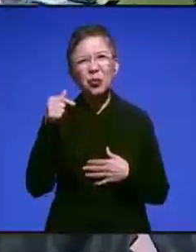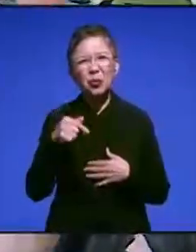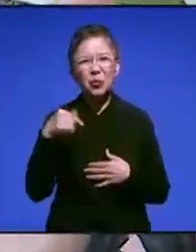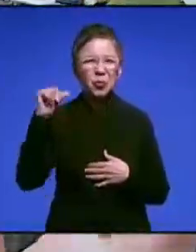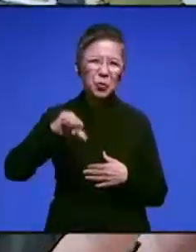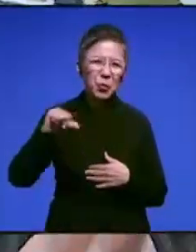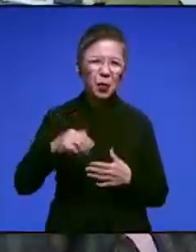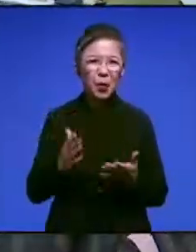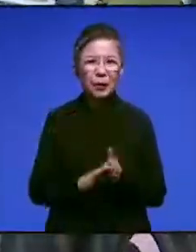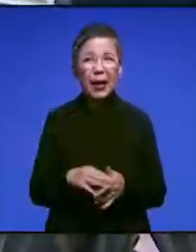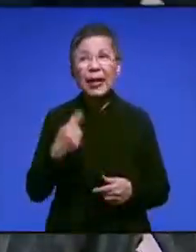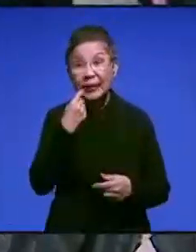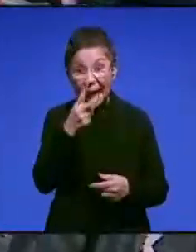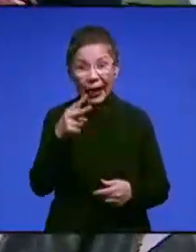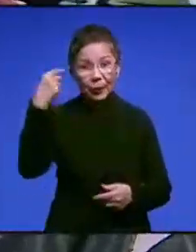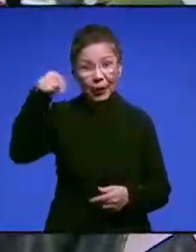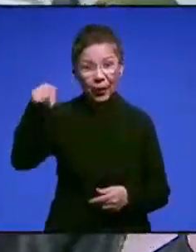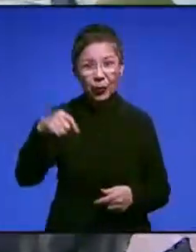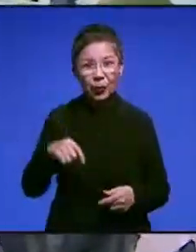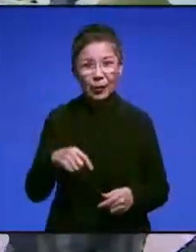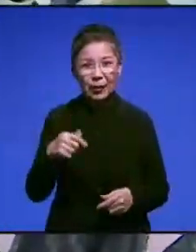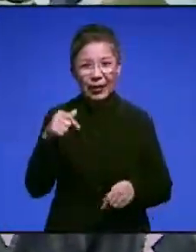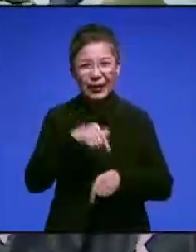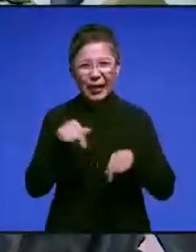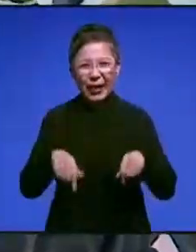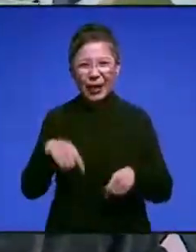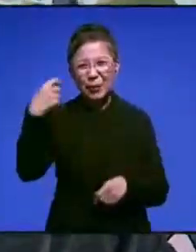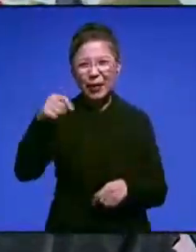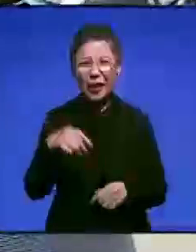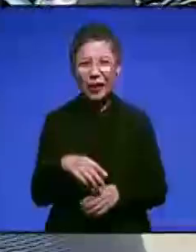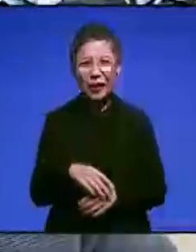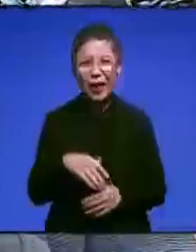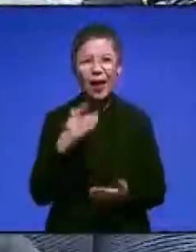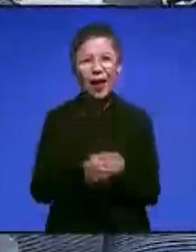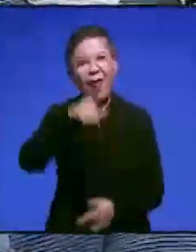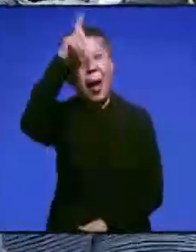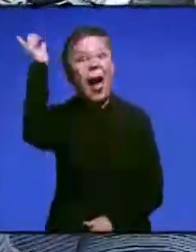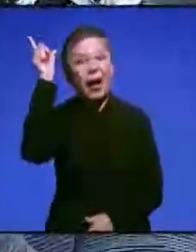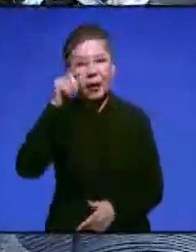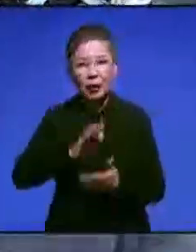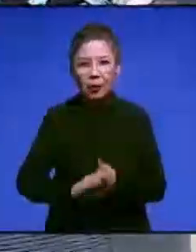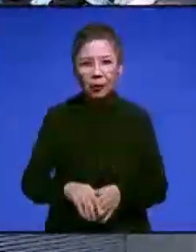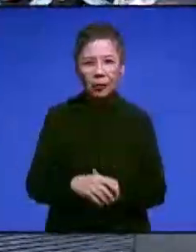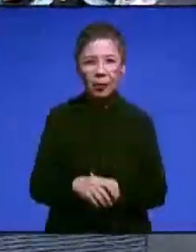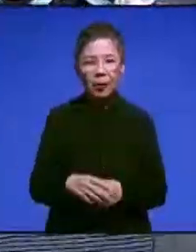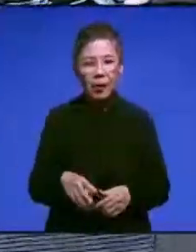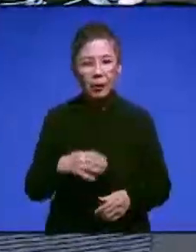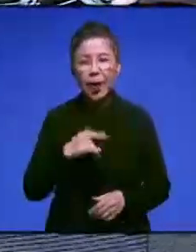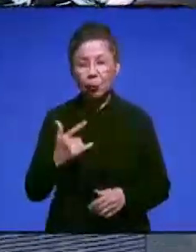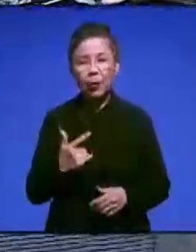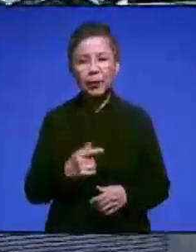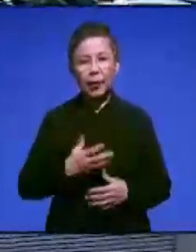aku ngelihatnya menteri-menteri kali ini agak gimana gitu ya. Saya bagus ya kinerja Pak Jokowi, saya sangat puas